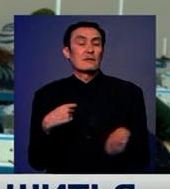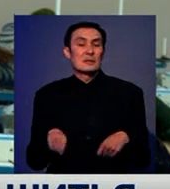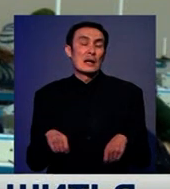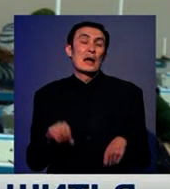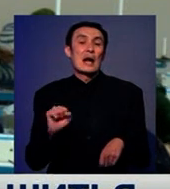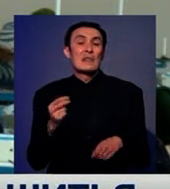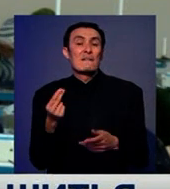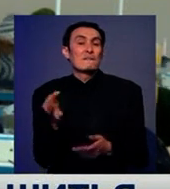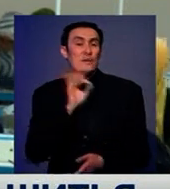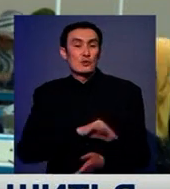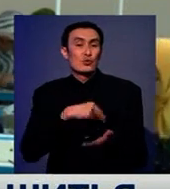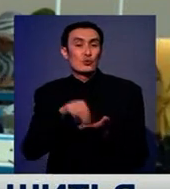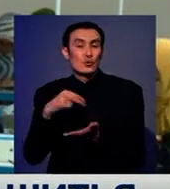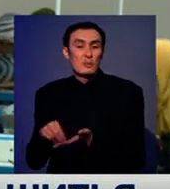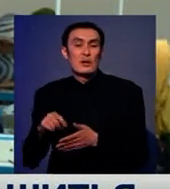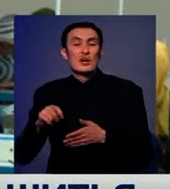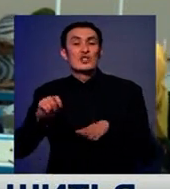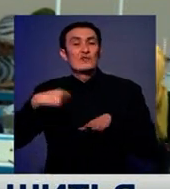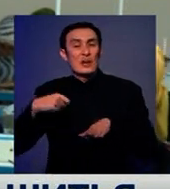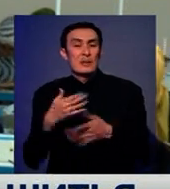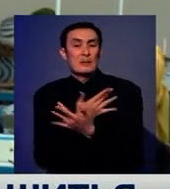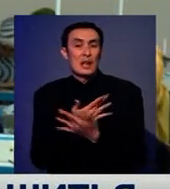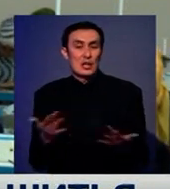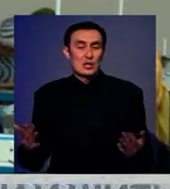а на выручку приобретем швейные принадлежности.